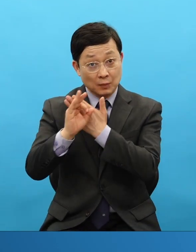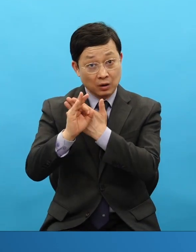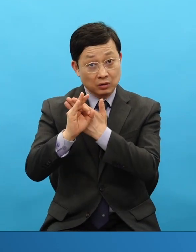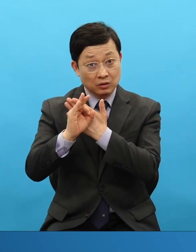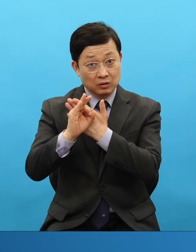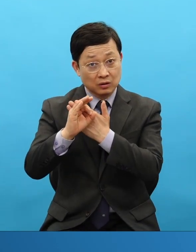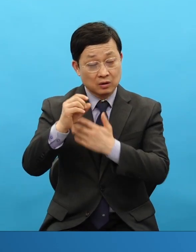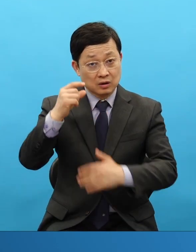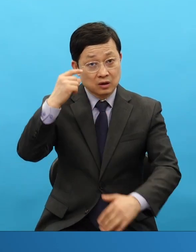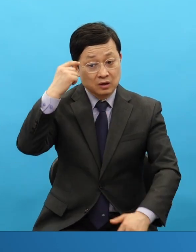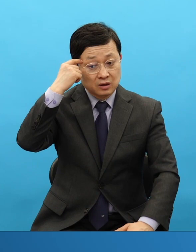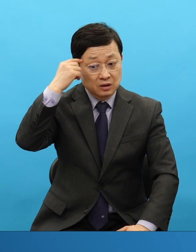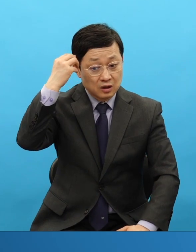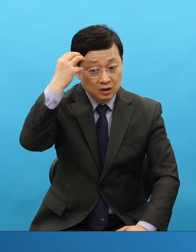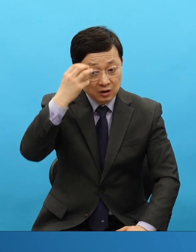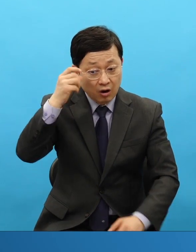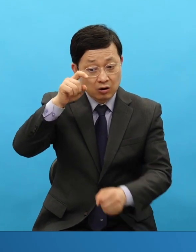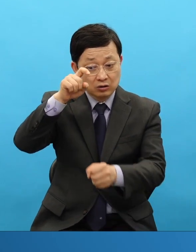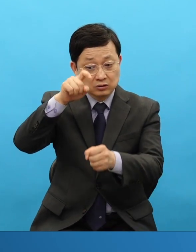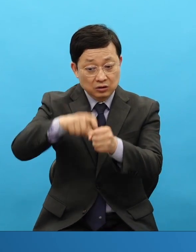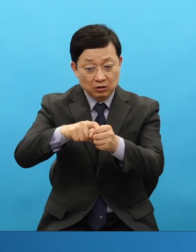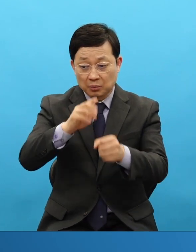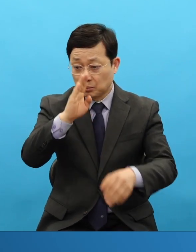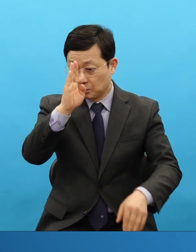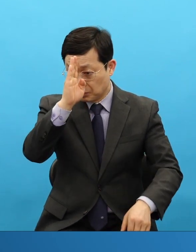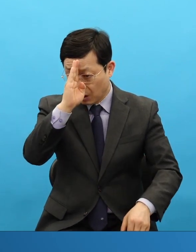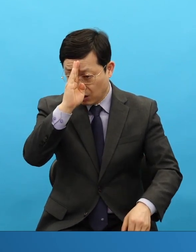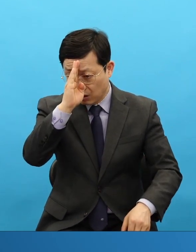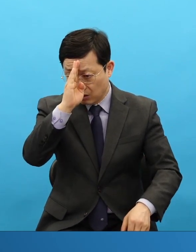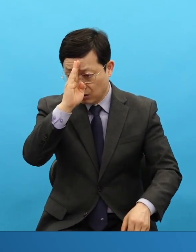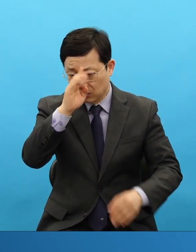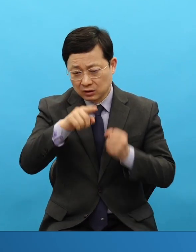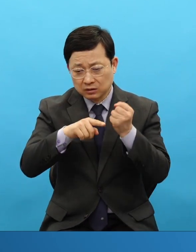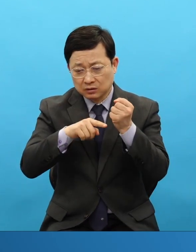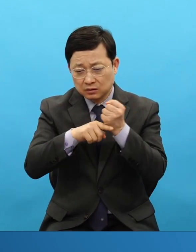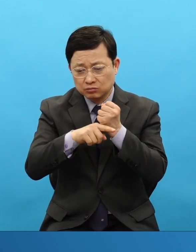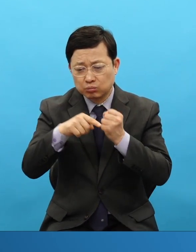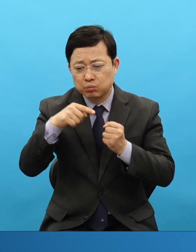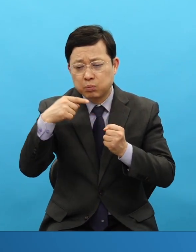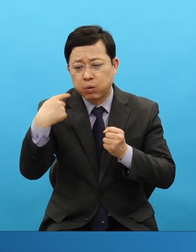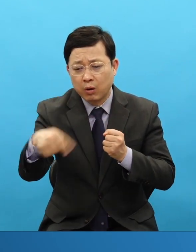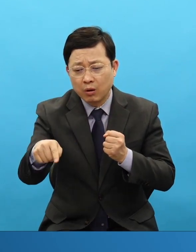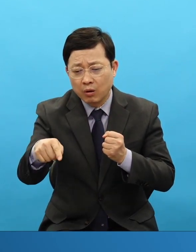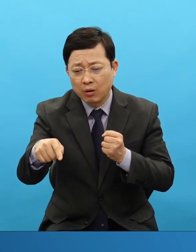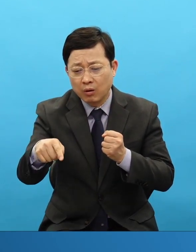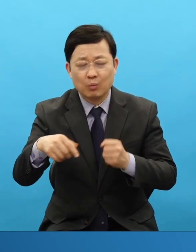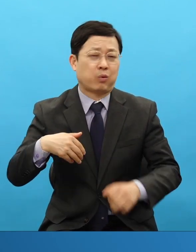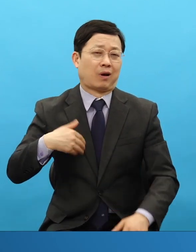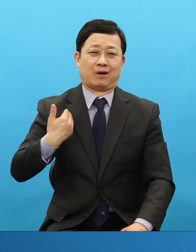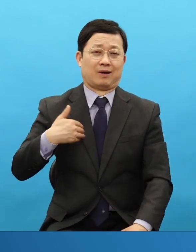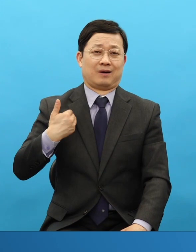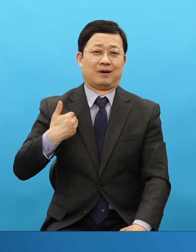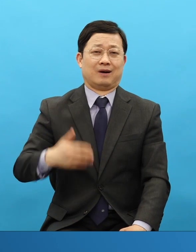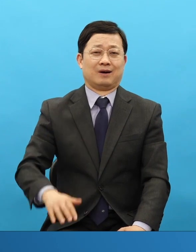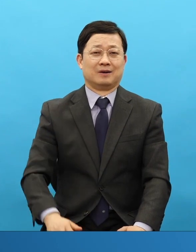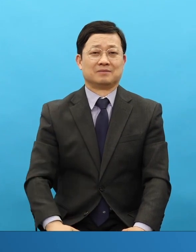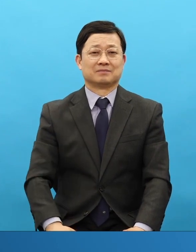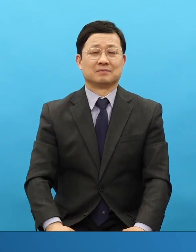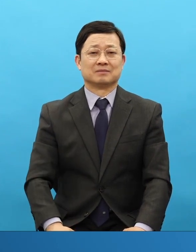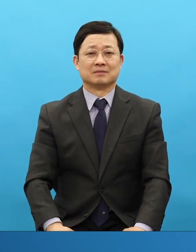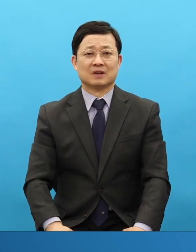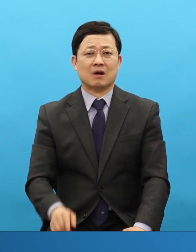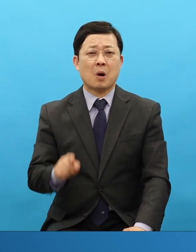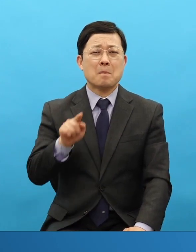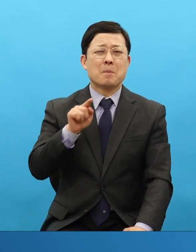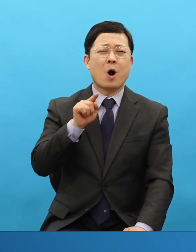영적으로 일어나는 병이 뭔가를 몰라요. If you don't know the gospel, you don't know what spiritual disease is. 저